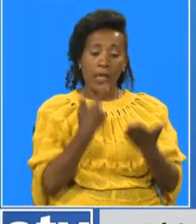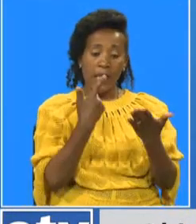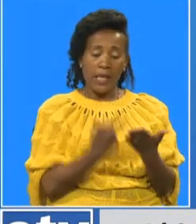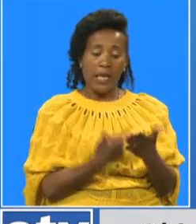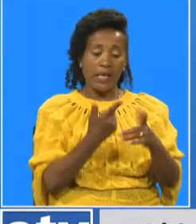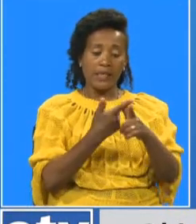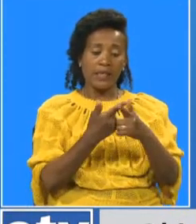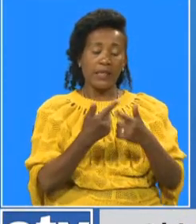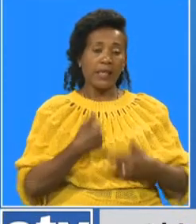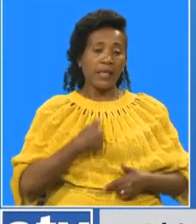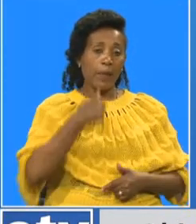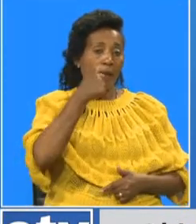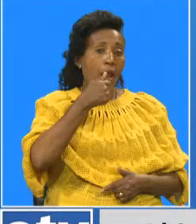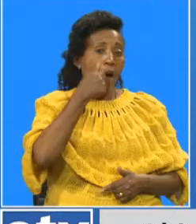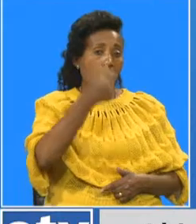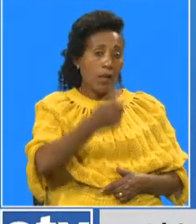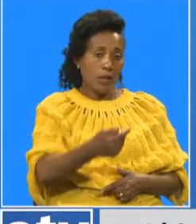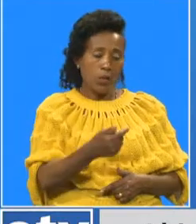ይሄን እንግዲህ እኔ የምናገረው ምንድነው